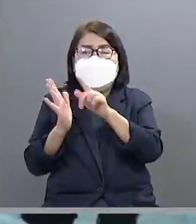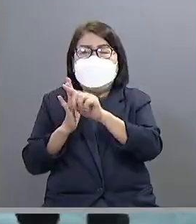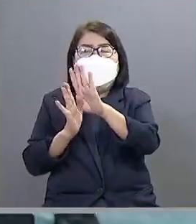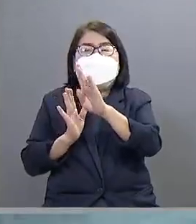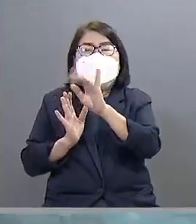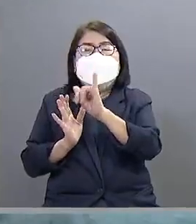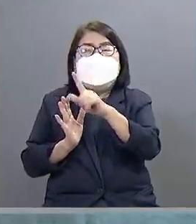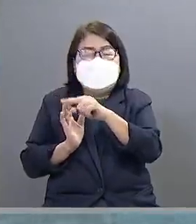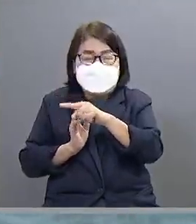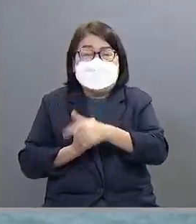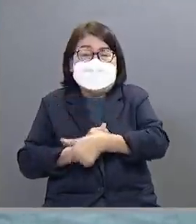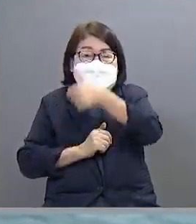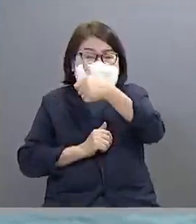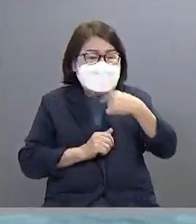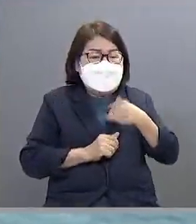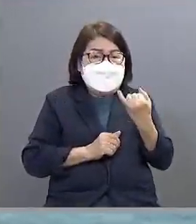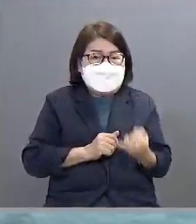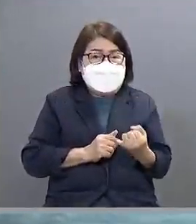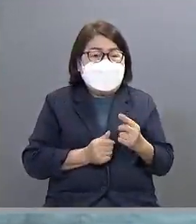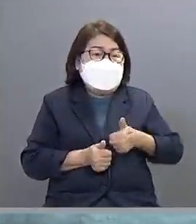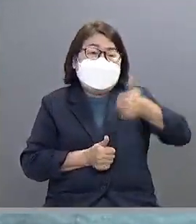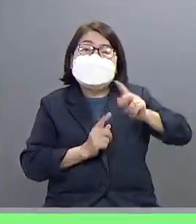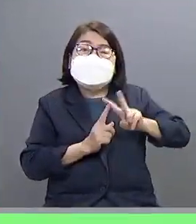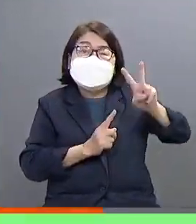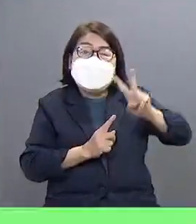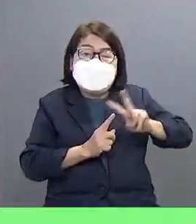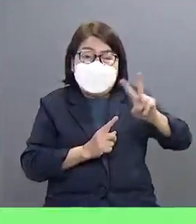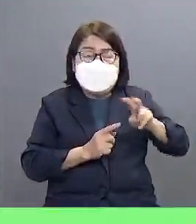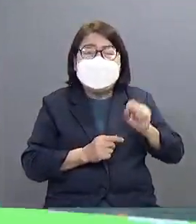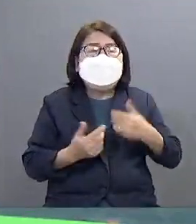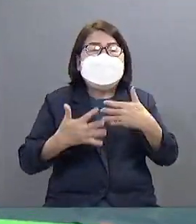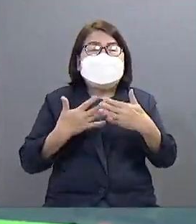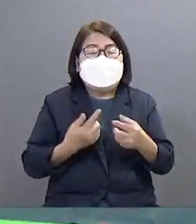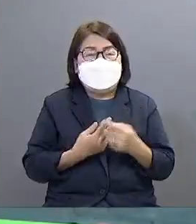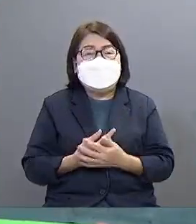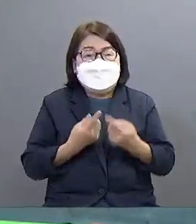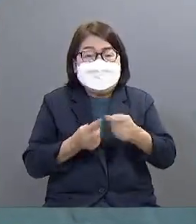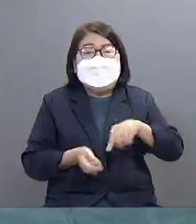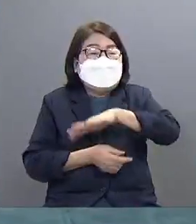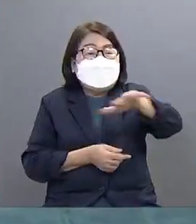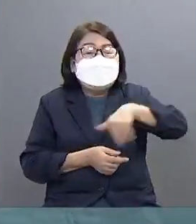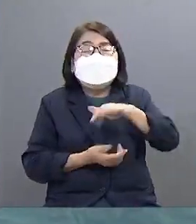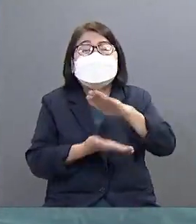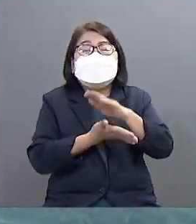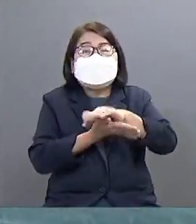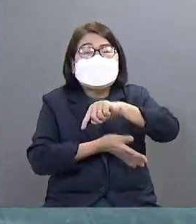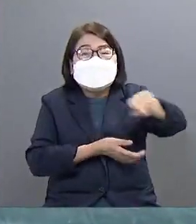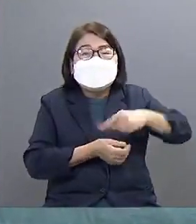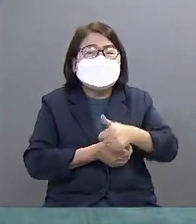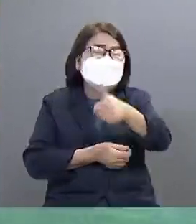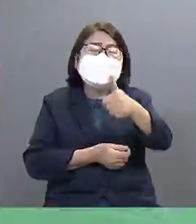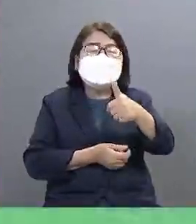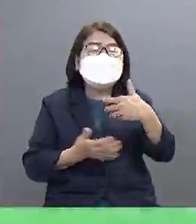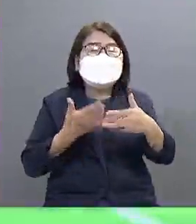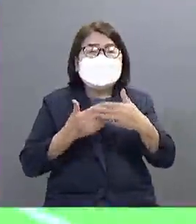คะและได้รับรางวัลรองชนะเลิศอันดับที่2สำหรับน้องๆโรงเรียนวรนารีเฉลิมถือว่าคุ้มค่าเหนื่อยเพราะมากกว่าถ้วยรางวัล